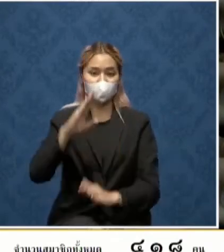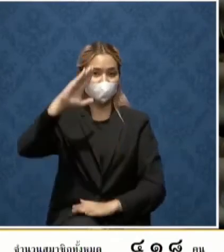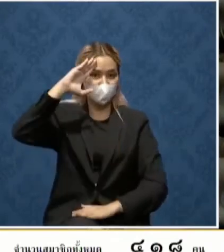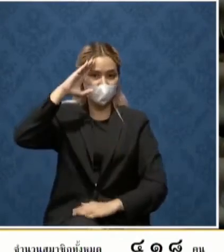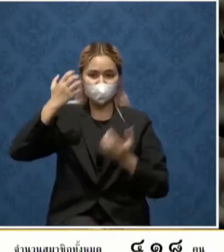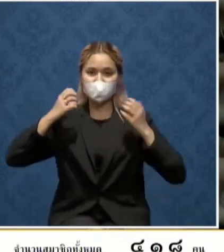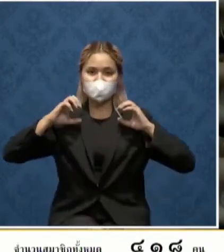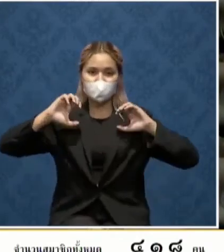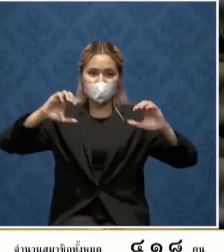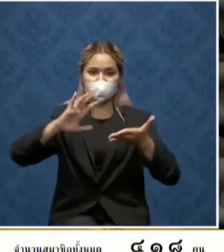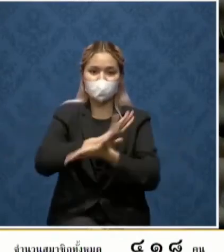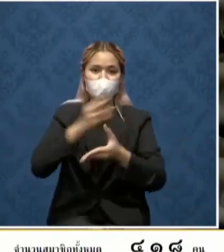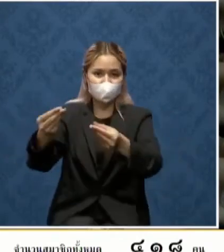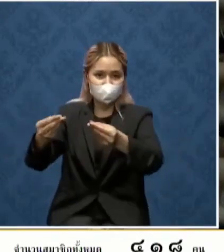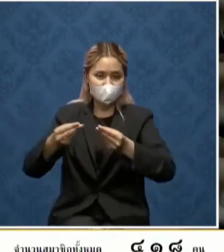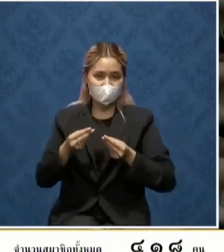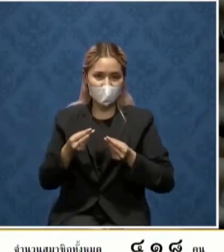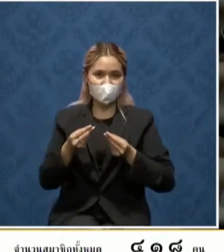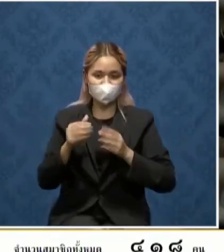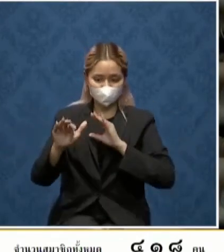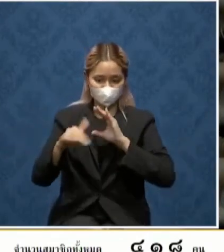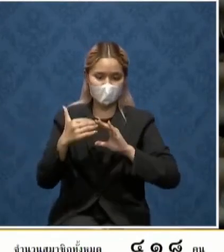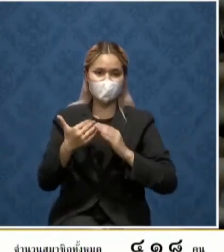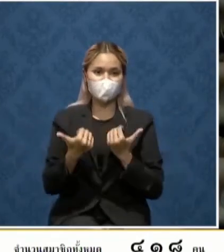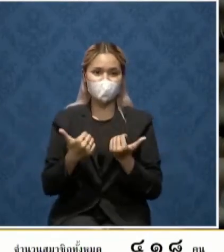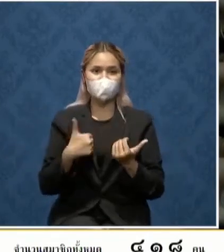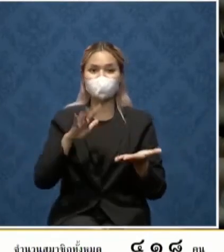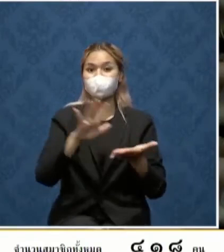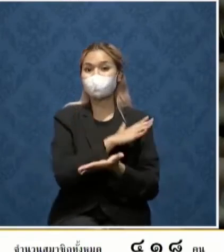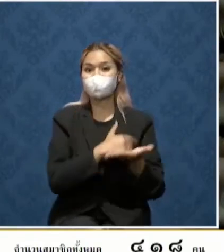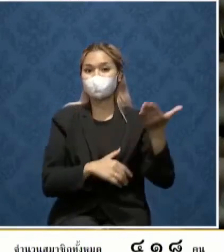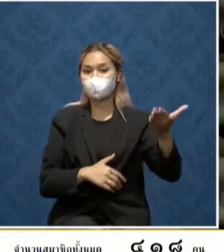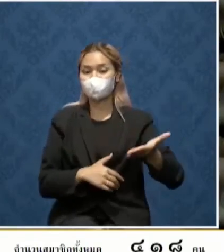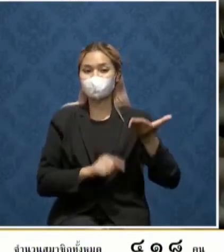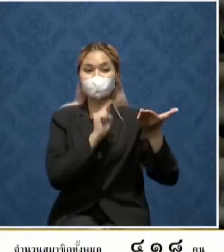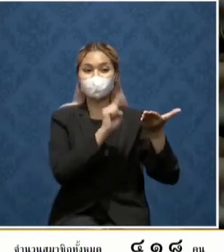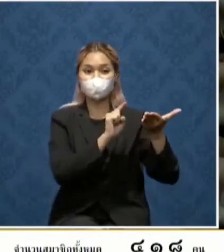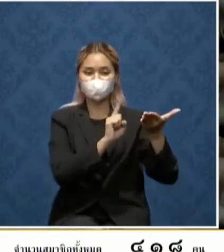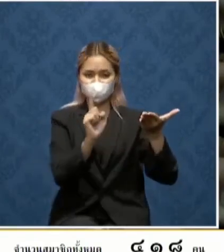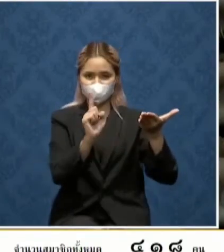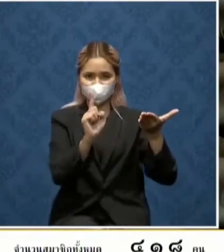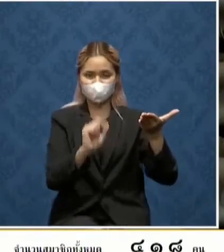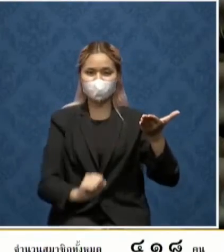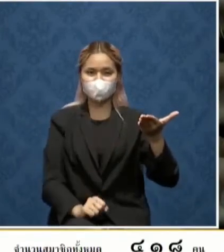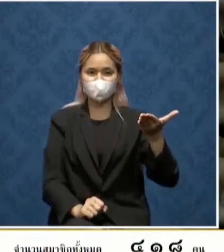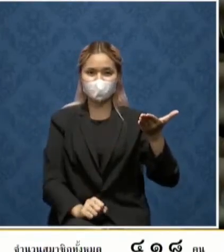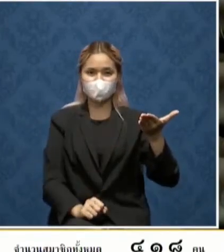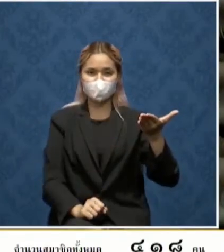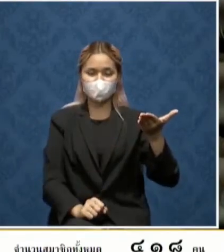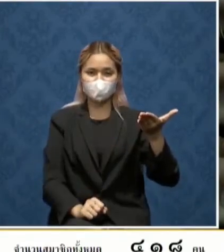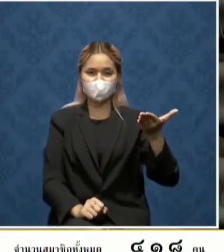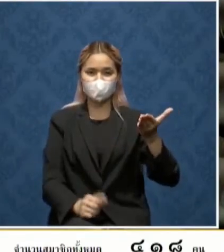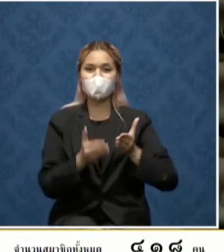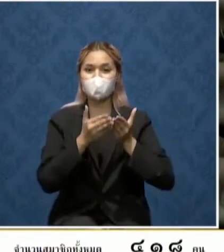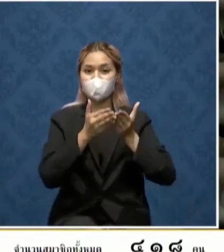สาร มาให้ผมถ้าปทในมือผมนี้ คือเอกสารการส้มเรื